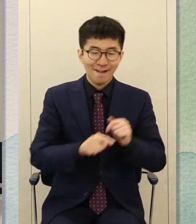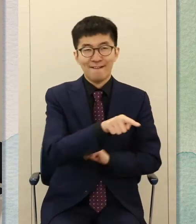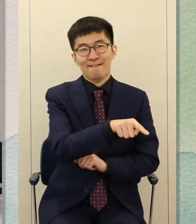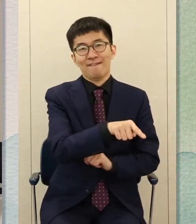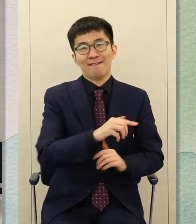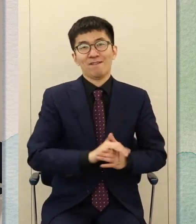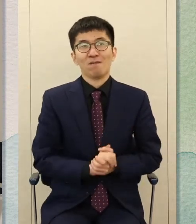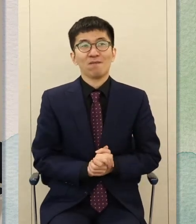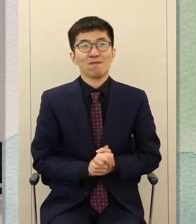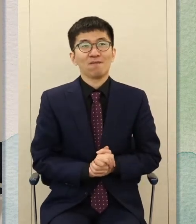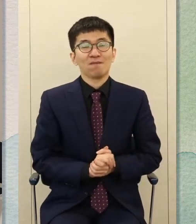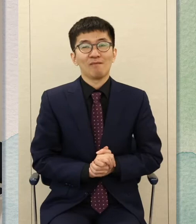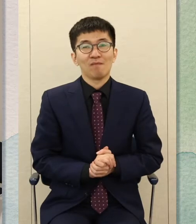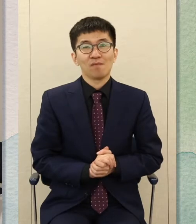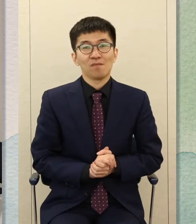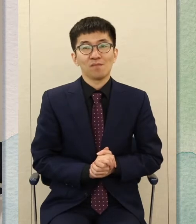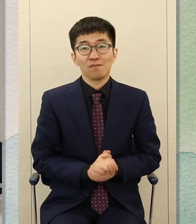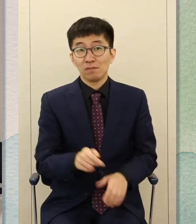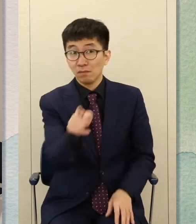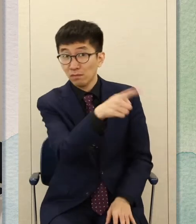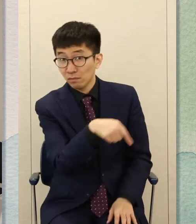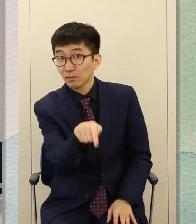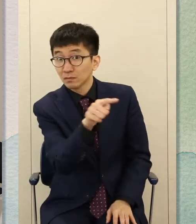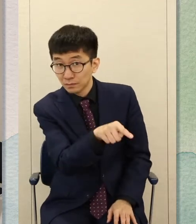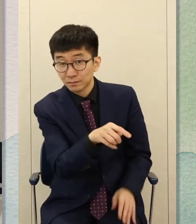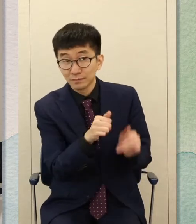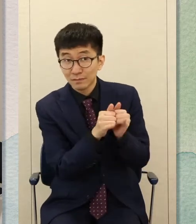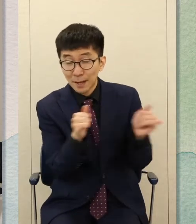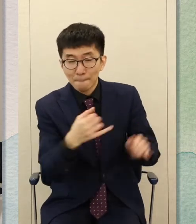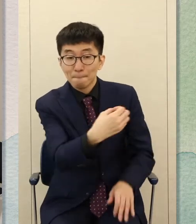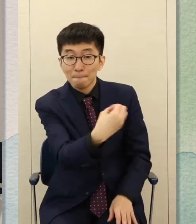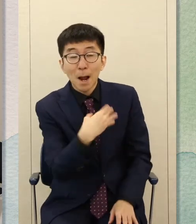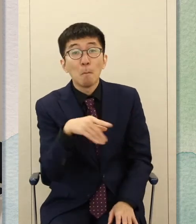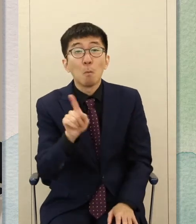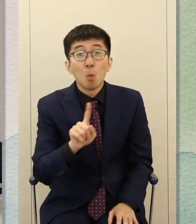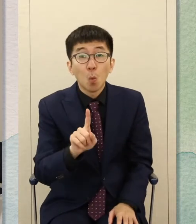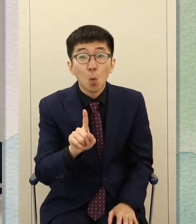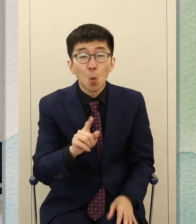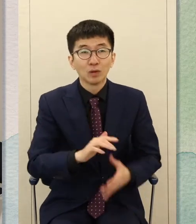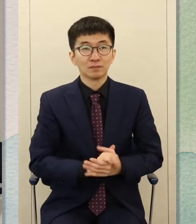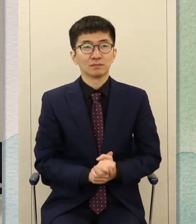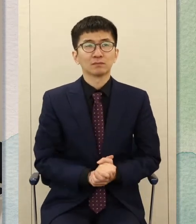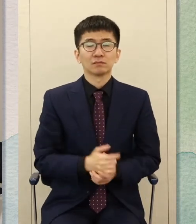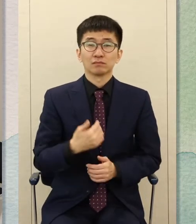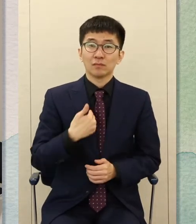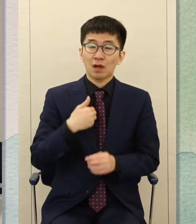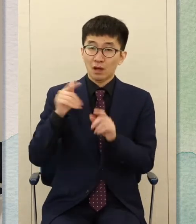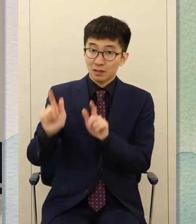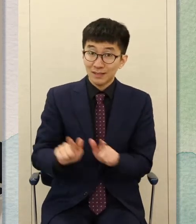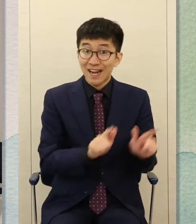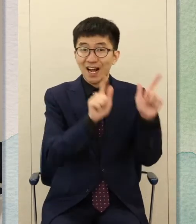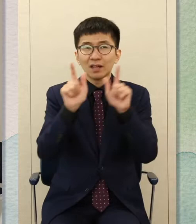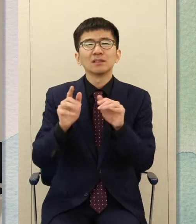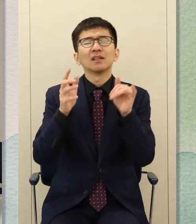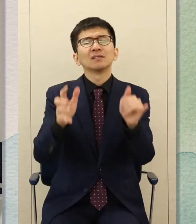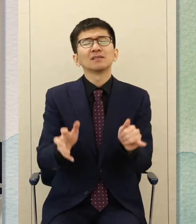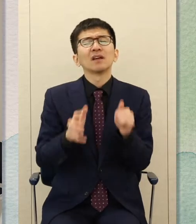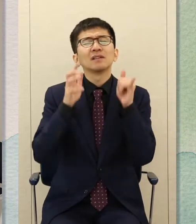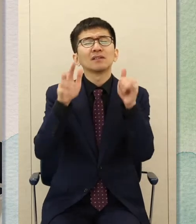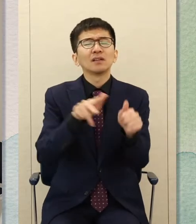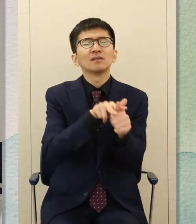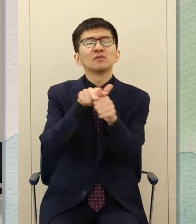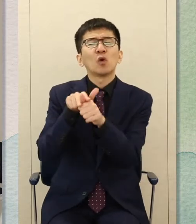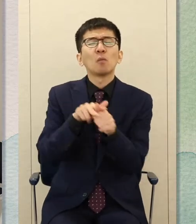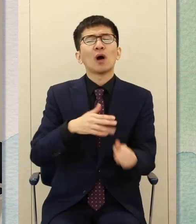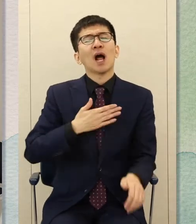그러니까. 그래서 그분들이 제일 얘기하는 것 중에 하나, 우리가 사는 세상을 알고 싶어서